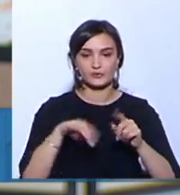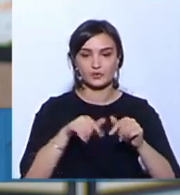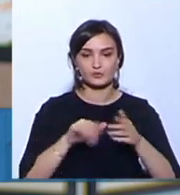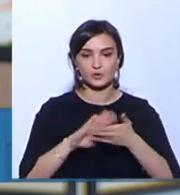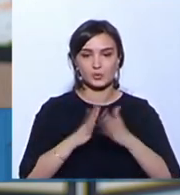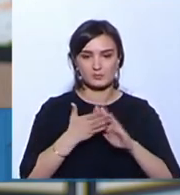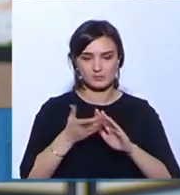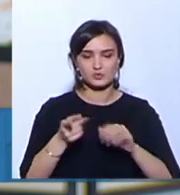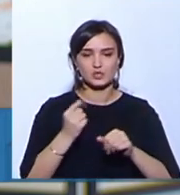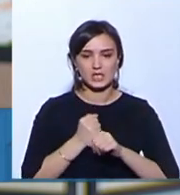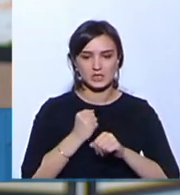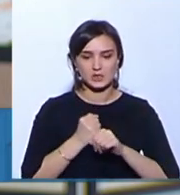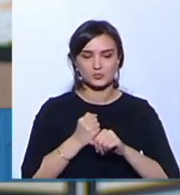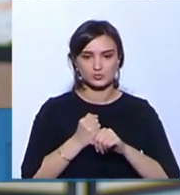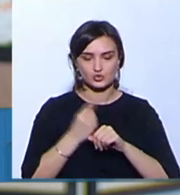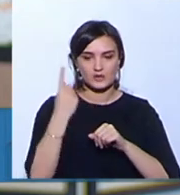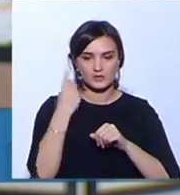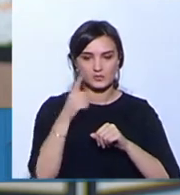პირობებში შემუშავებული